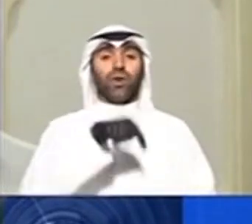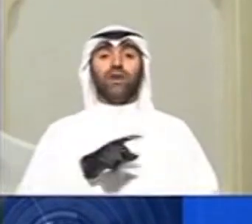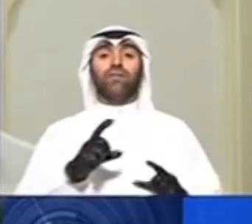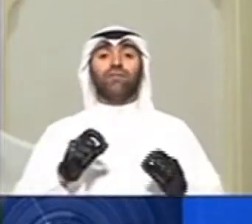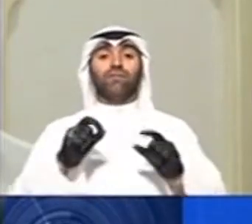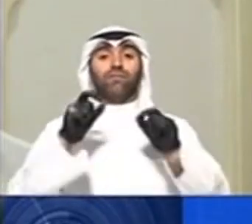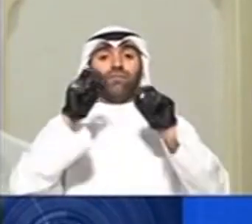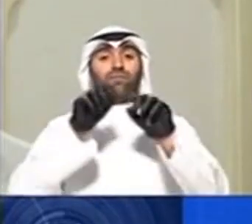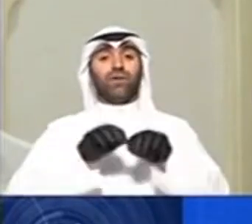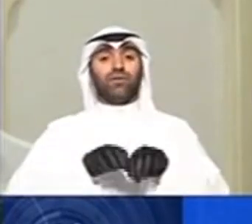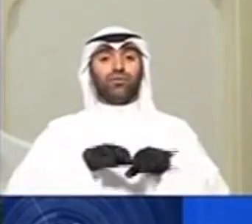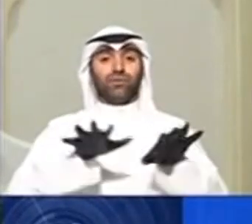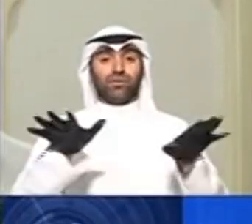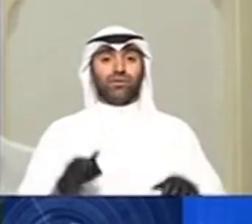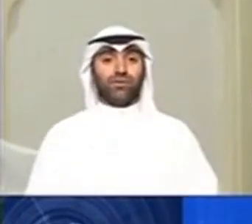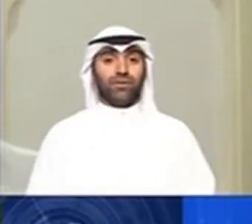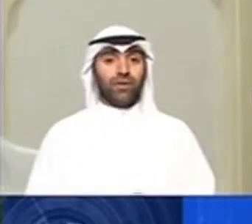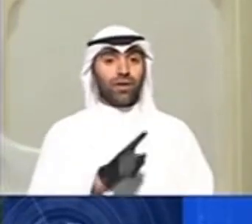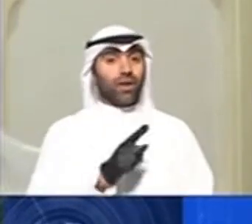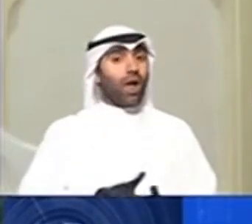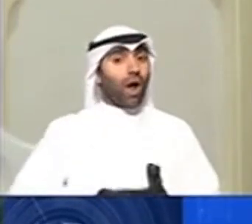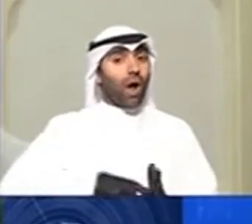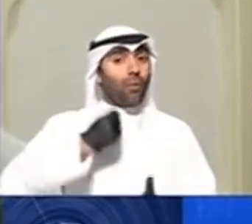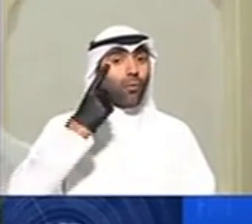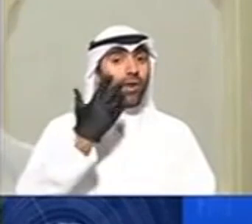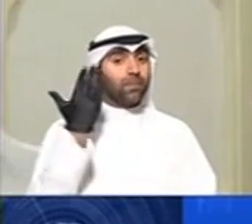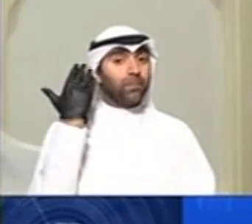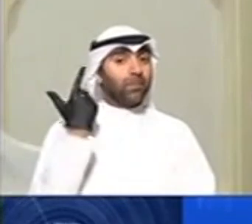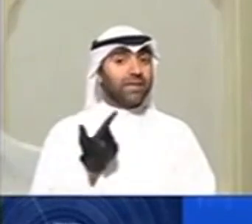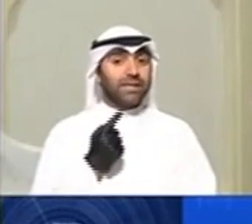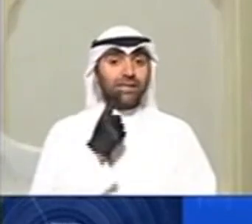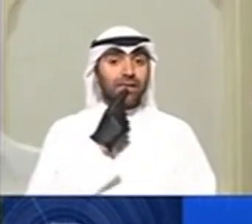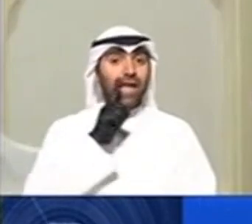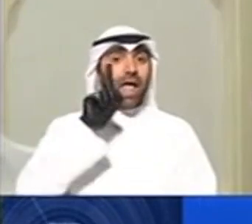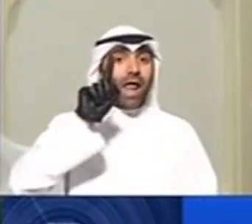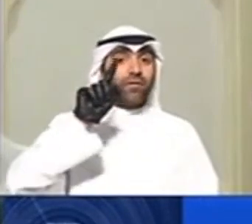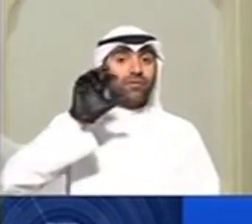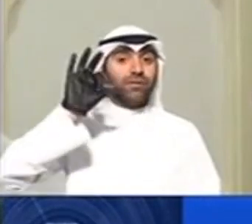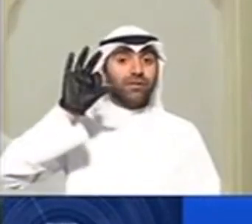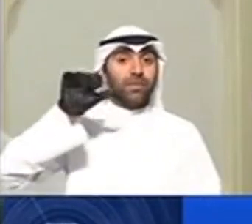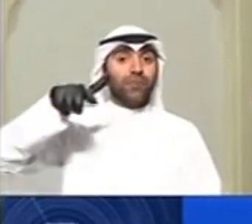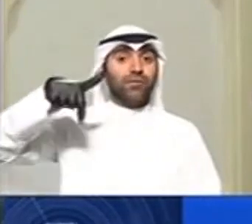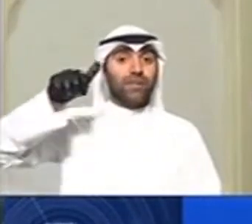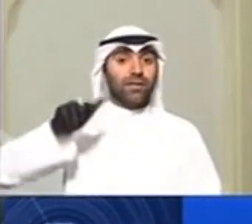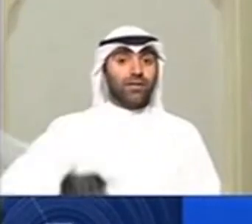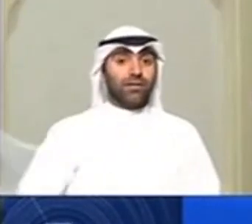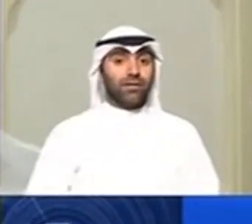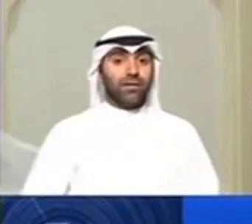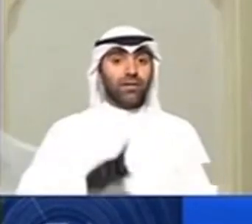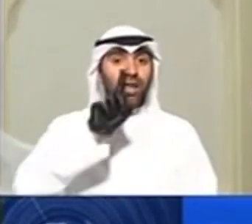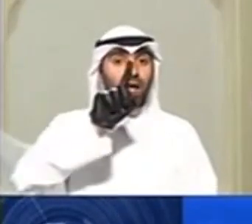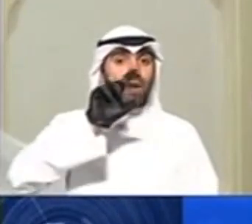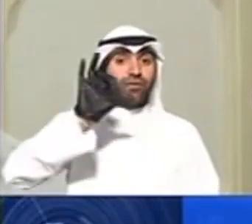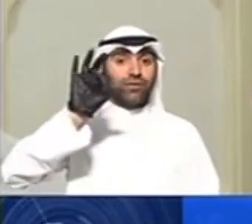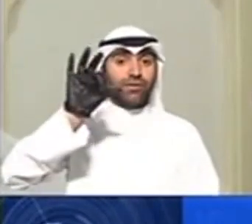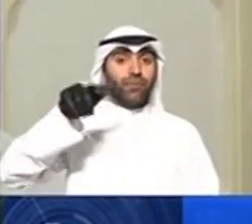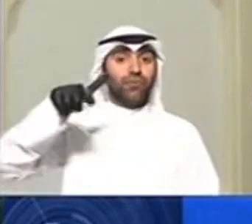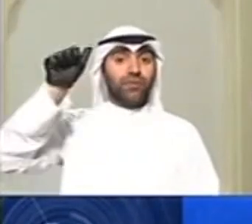البشر، منها ما يسبب إصابات بسيطة ومنها ما يسبب إصابات شديدة، مثل ما كان عندنا فيروس ميرس